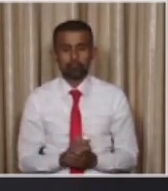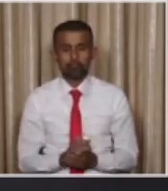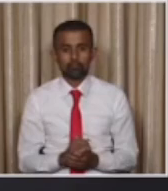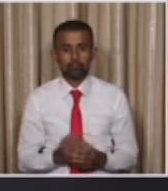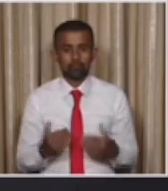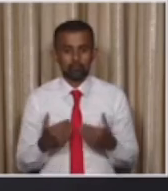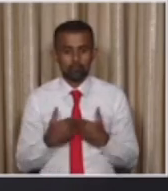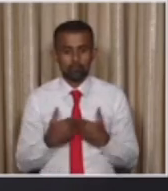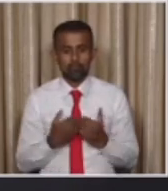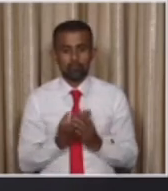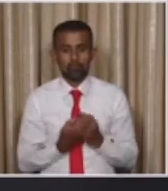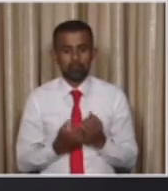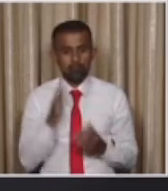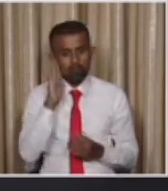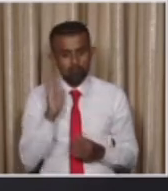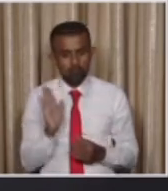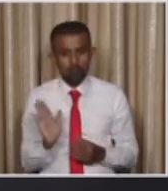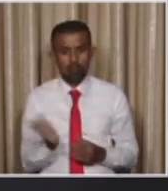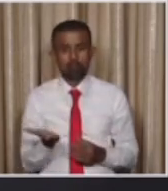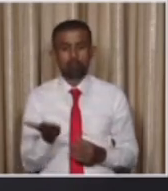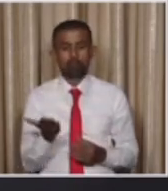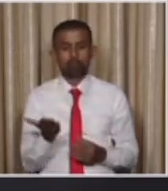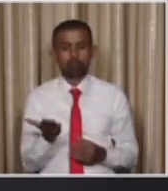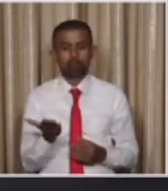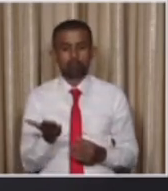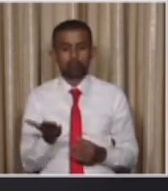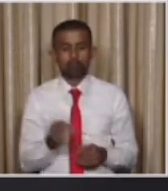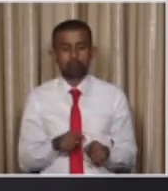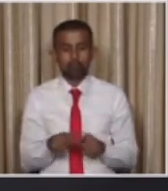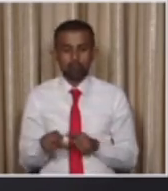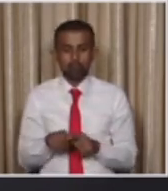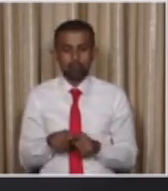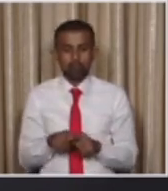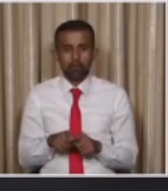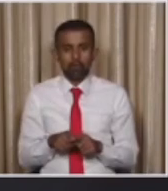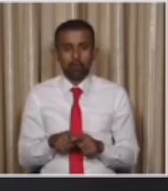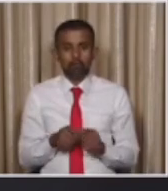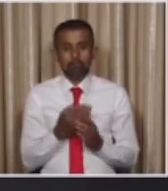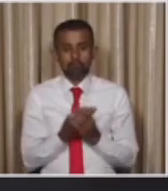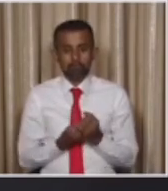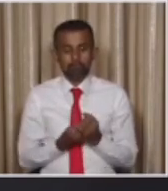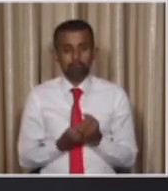අපේ ජාතික අනන්‍යතාවය, ඒ සමගම ජාතිකත්වය